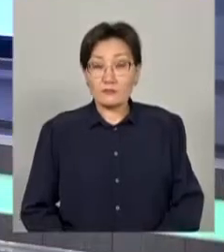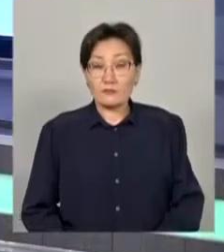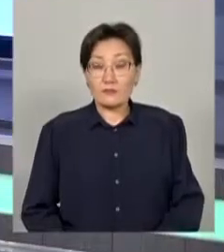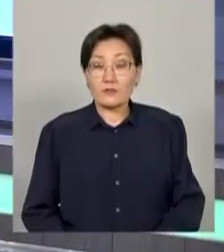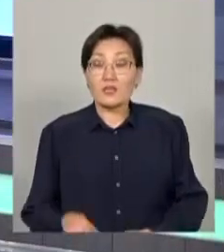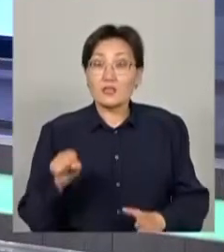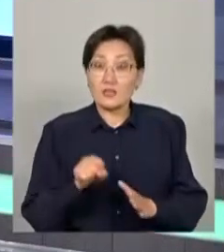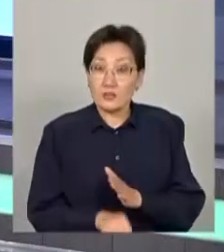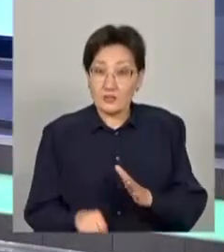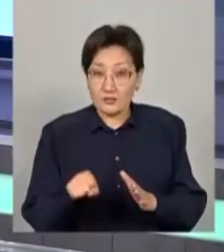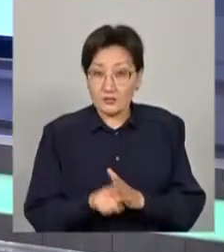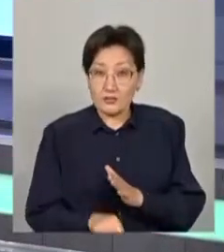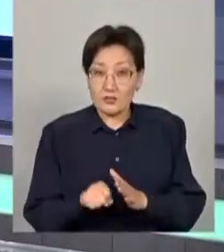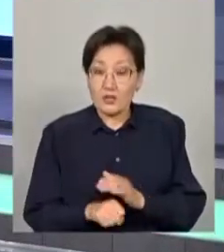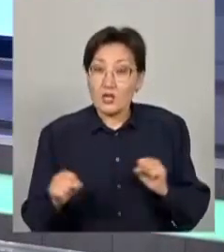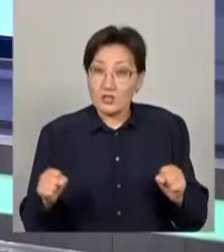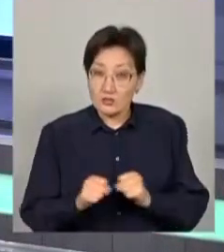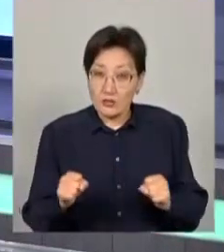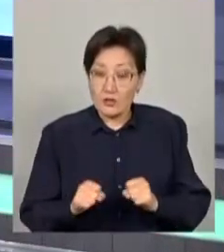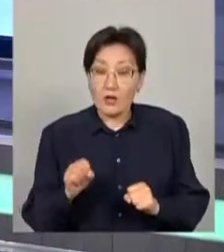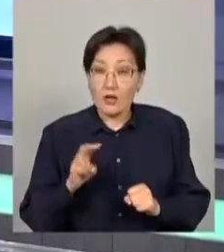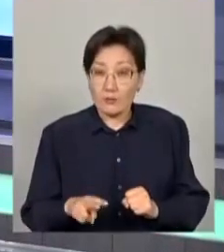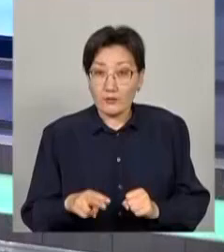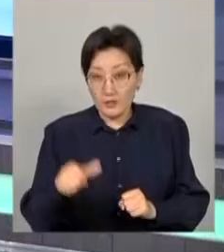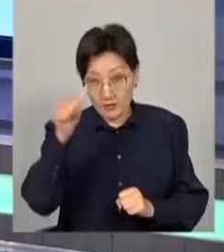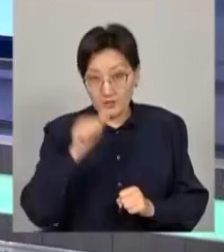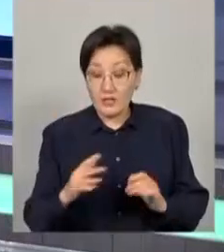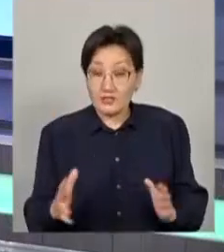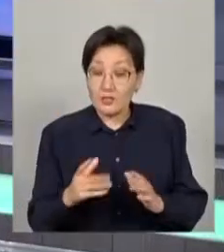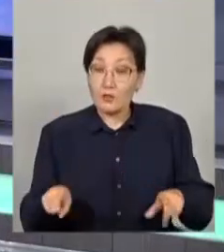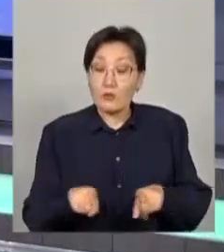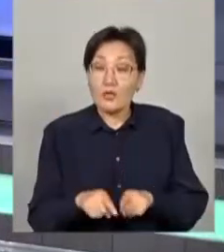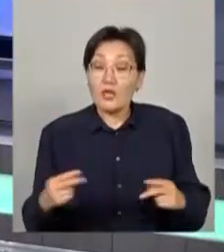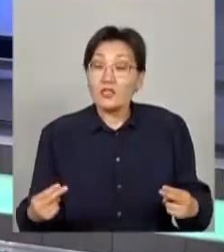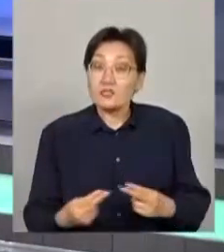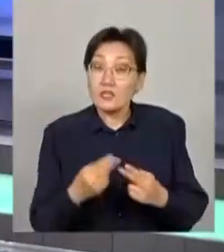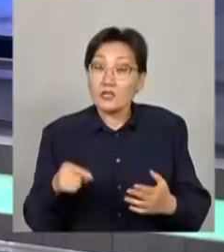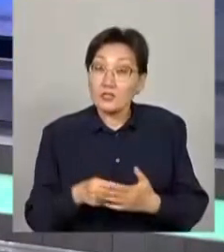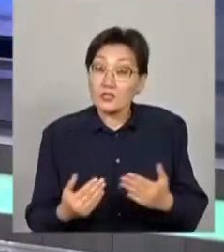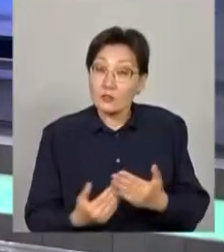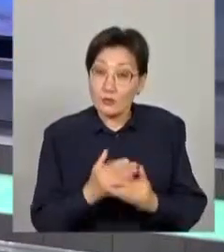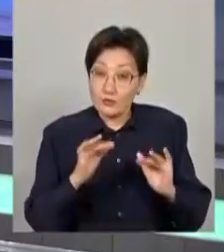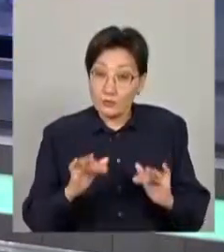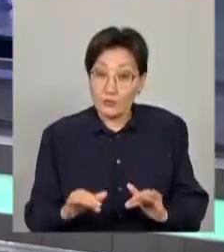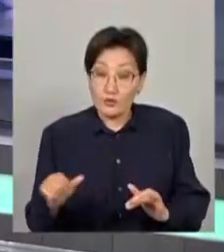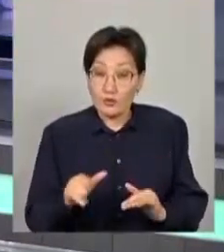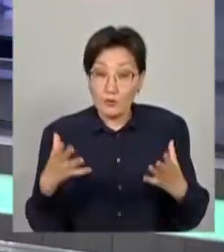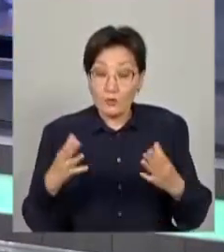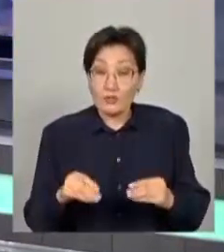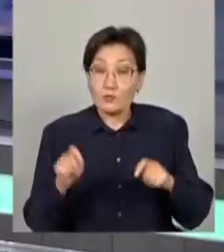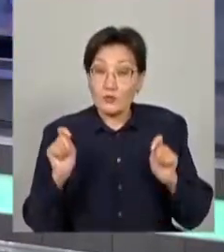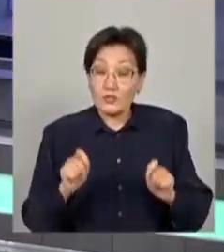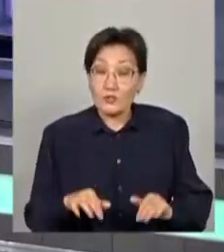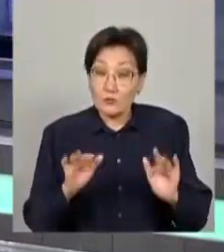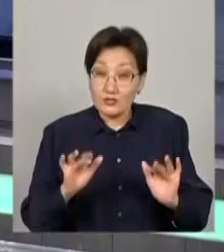қыз қаһарын сәуірге сақтаған сыңайлы Астананы тағы да қар басып қалды. Коммуналдық қызмет мамандары сенбіден бері толасы